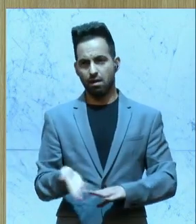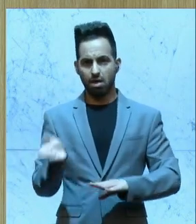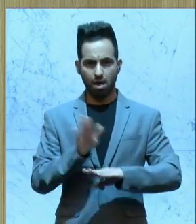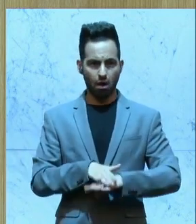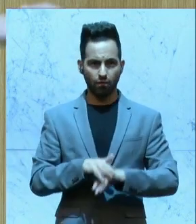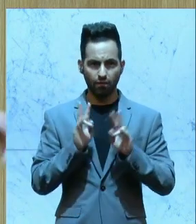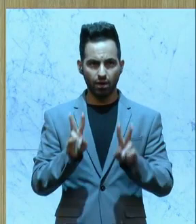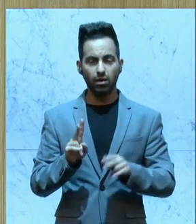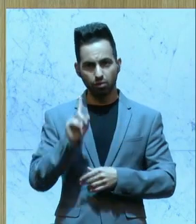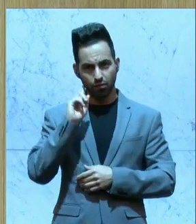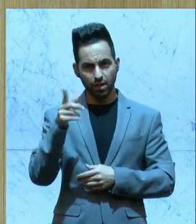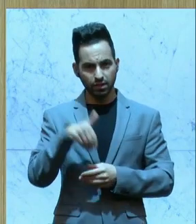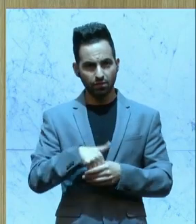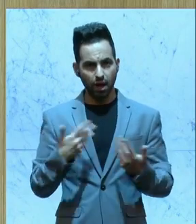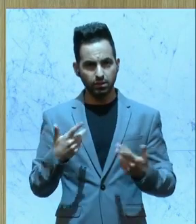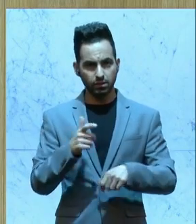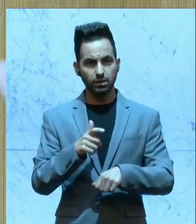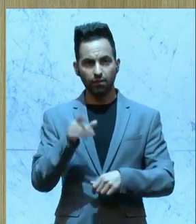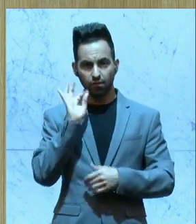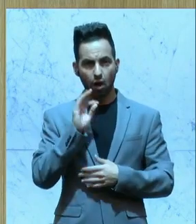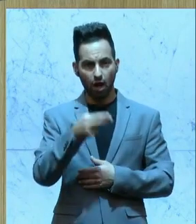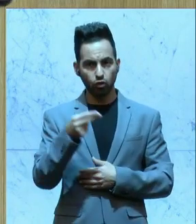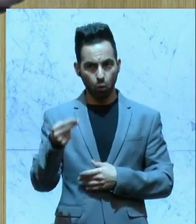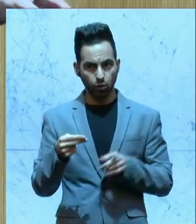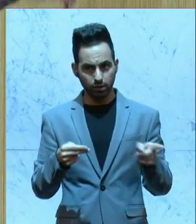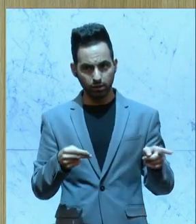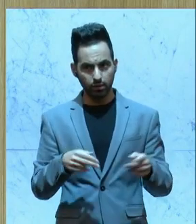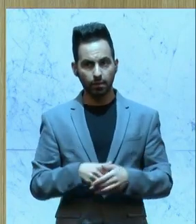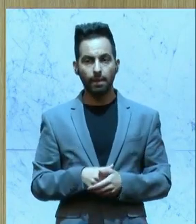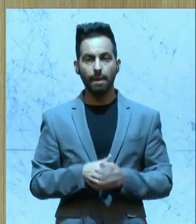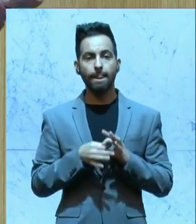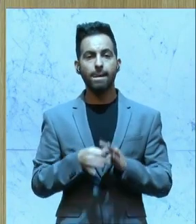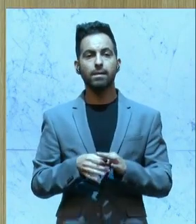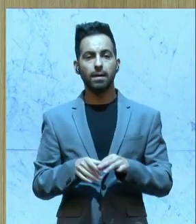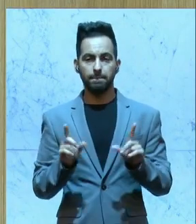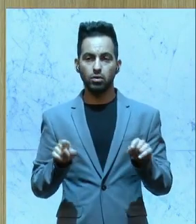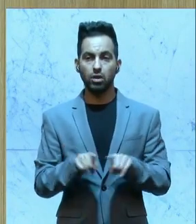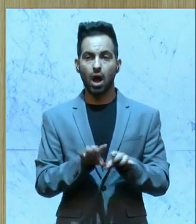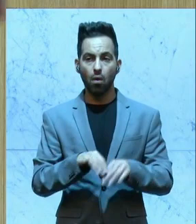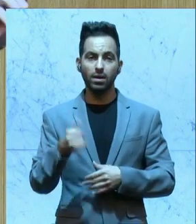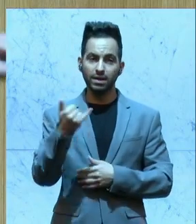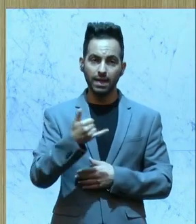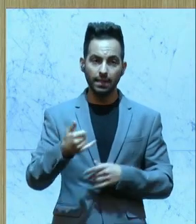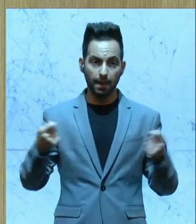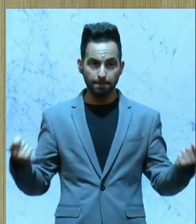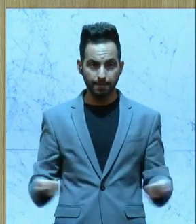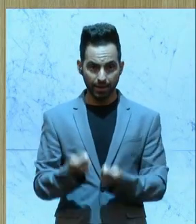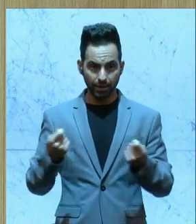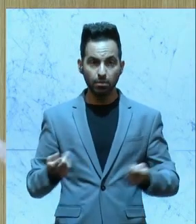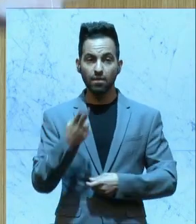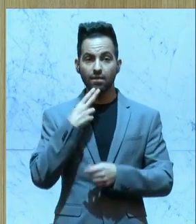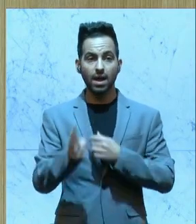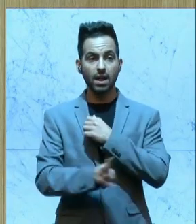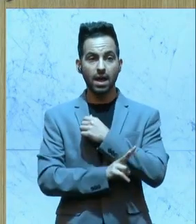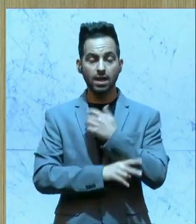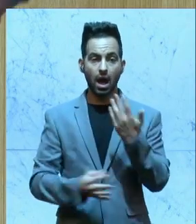daneben. Wissen Sie, was Sie damit unterstellen, Frau Heinisch-Hossek, wenn Sie sagen, es wäre so, dann unterstellen Sie jeden Betrieb, der Lehrlinge ausbildet,